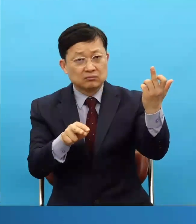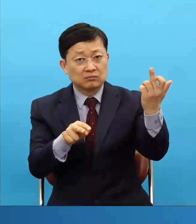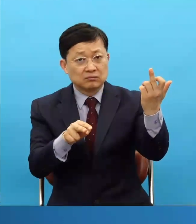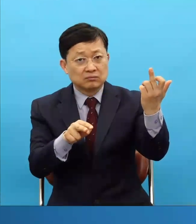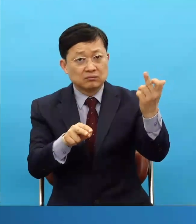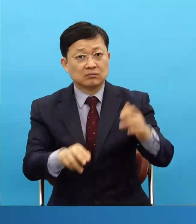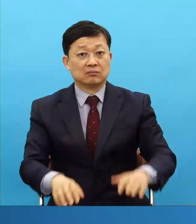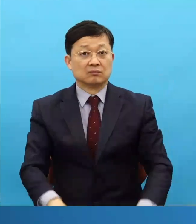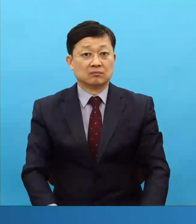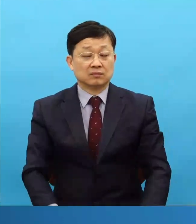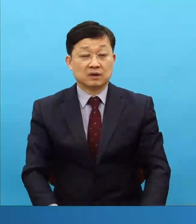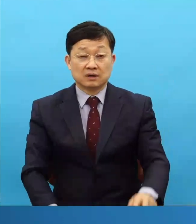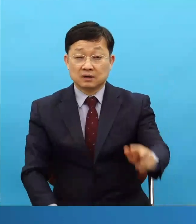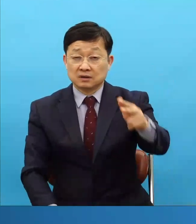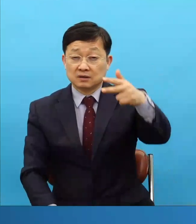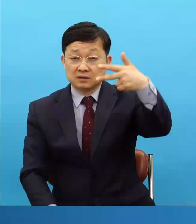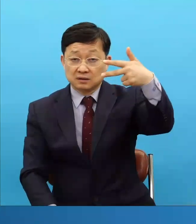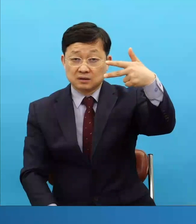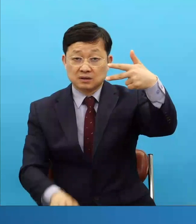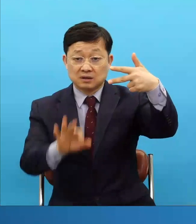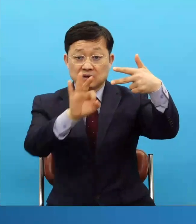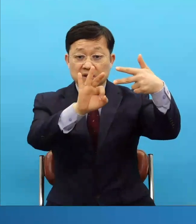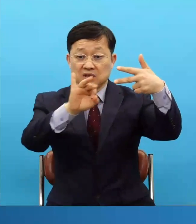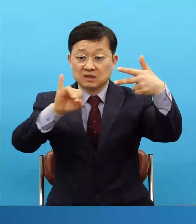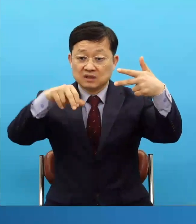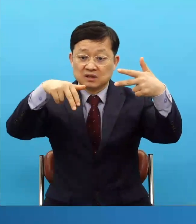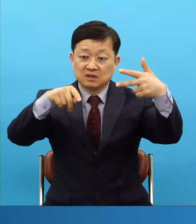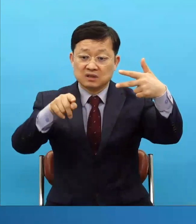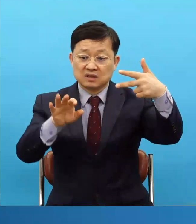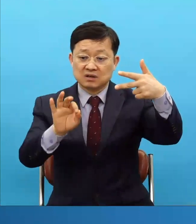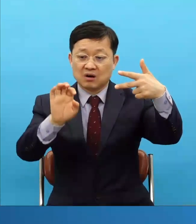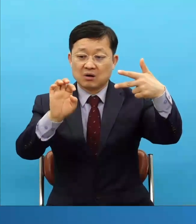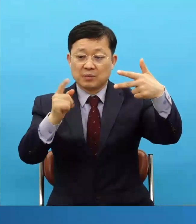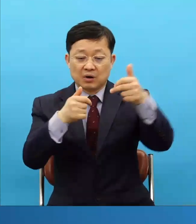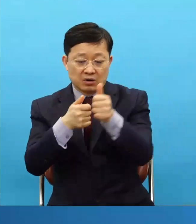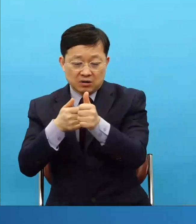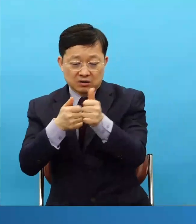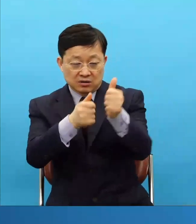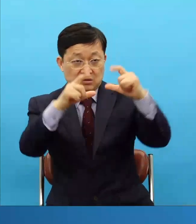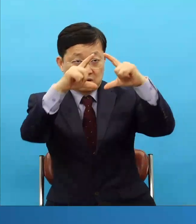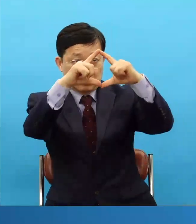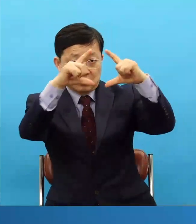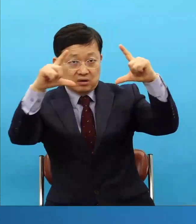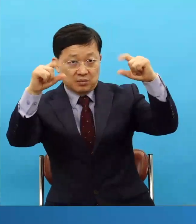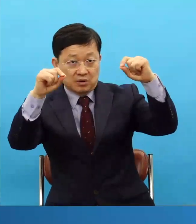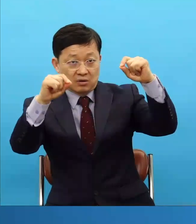가운데 7대 이정표를 얘기한 겁니다. On the 777s, I've spoken about the 7 guideposts here.